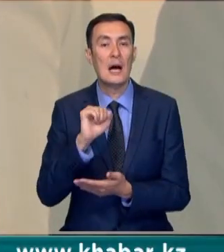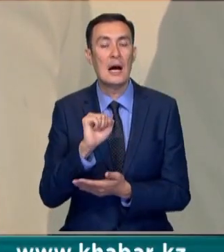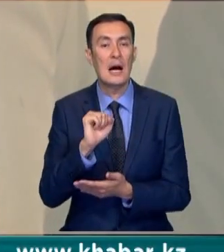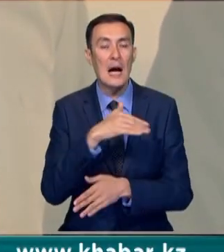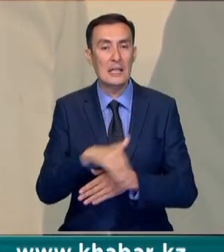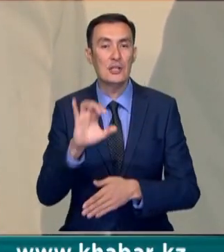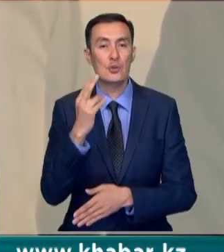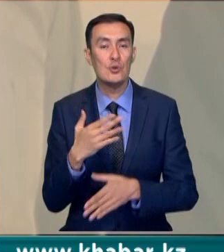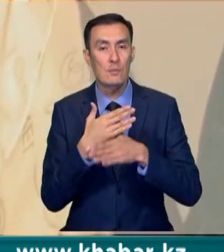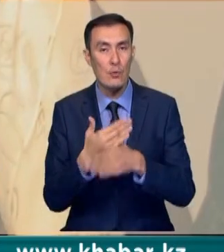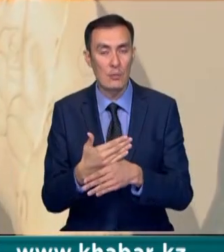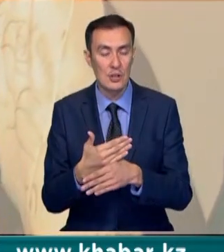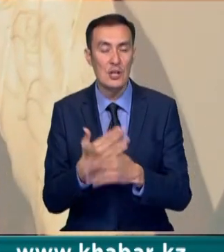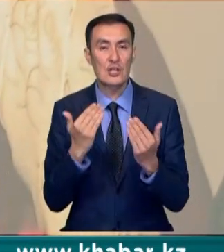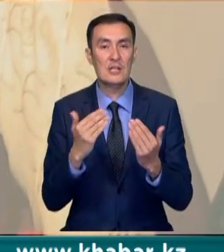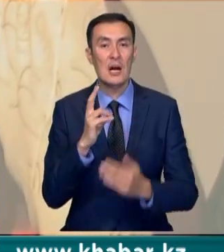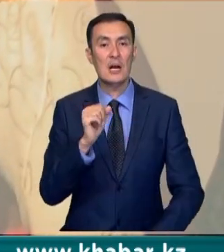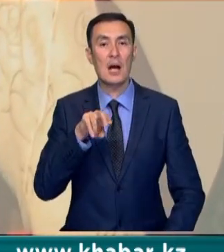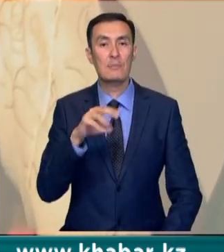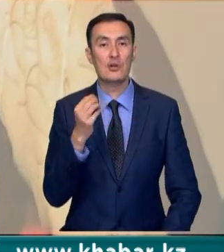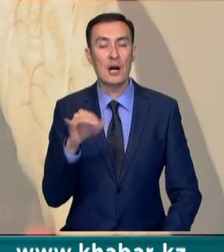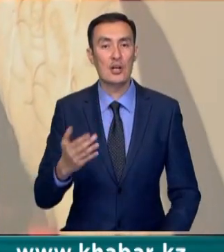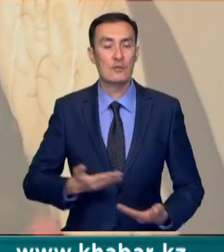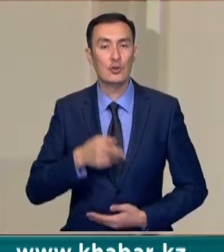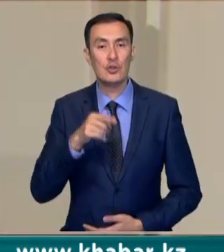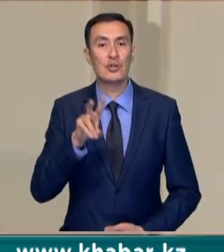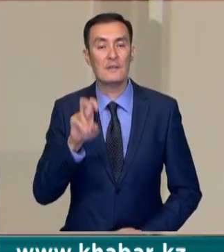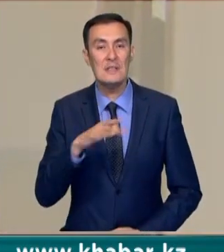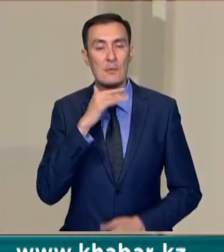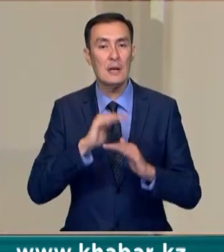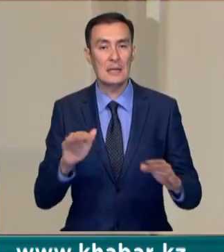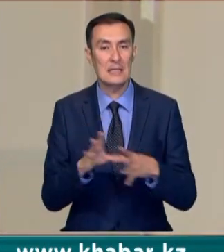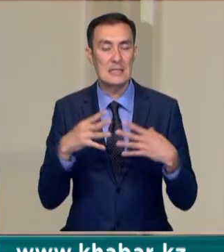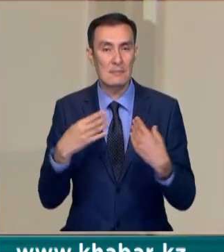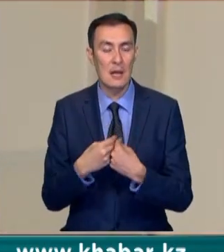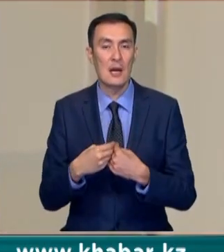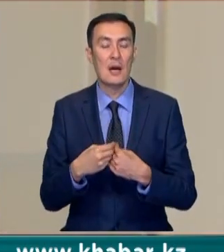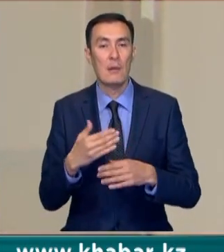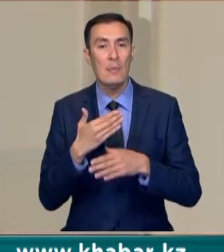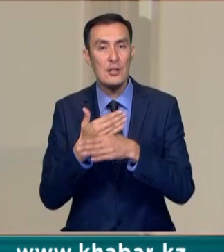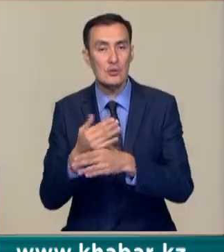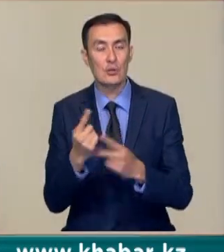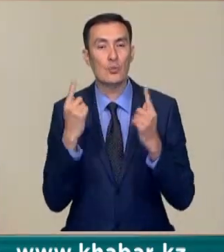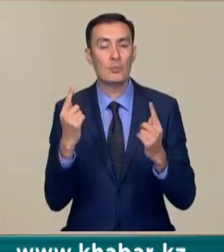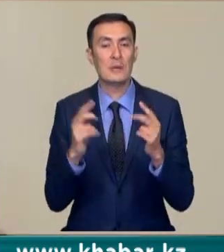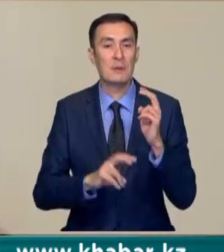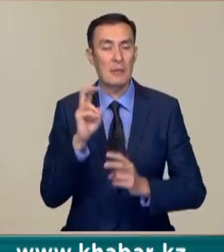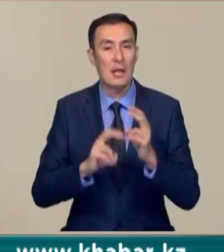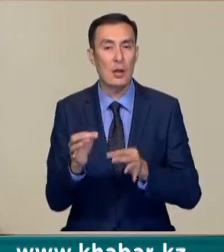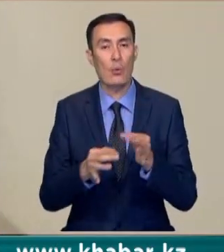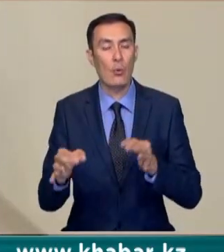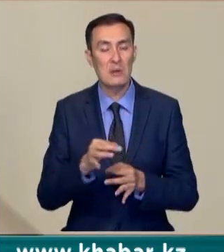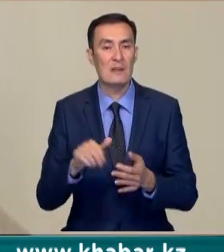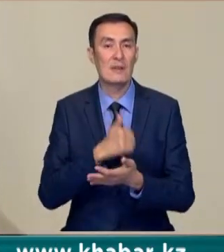адресно-социальную помощь. Всего же в Кабчагае проживают более 1200 многодетных семей. Поддерживают их и крупные предприятия региона.